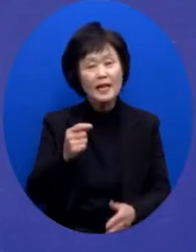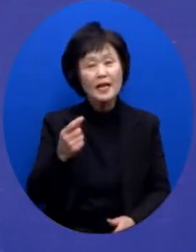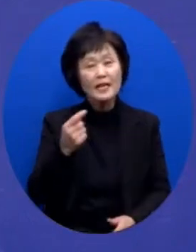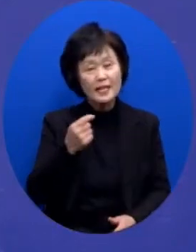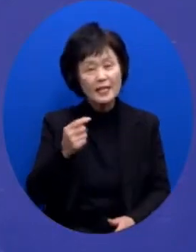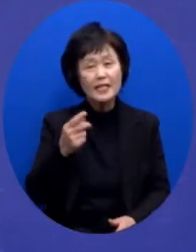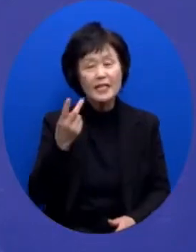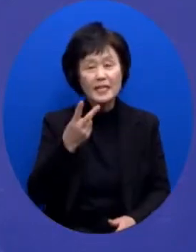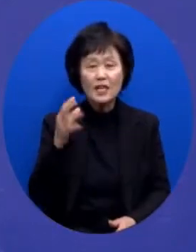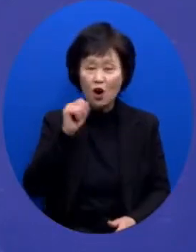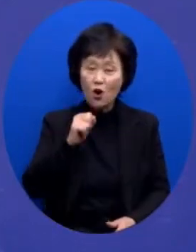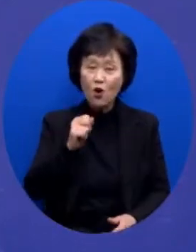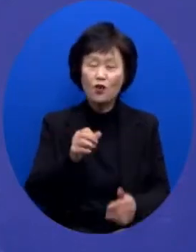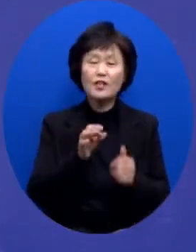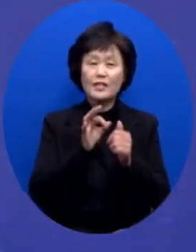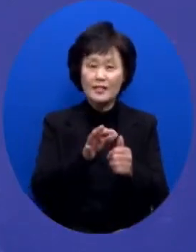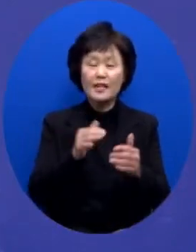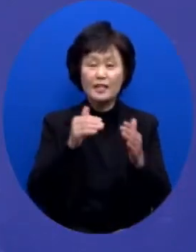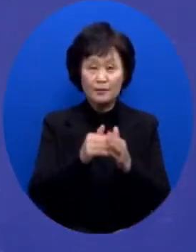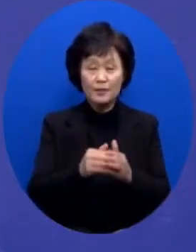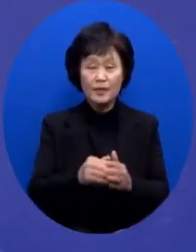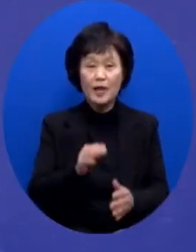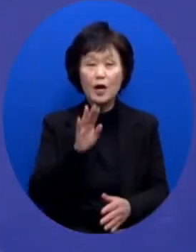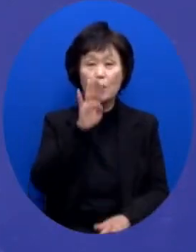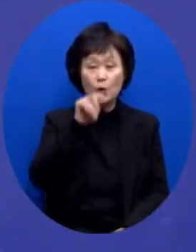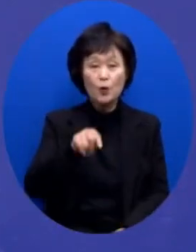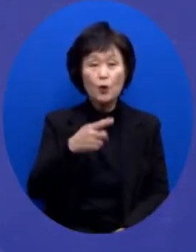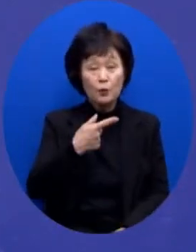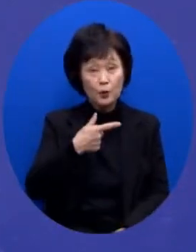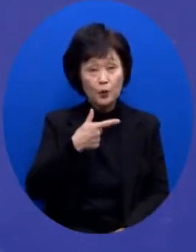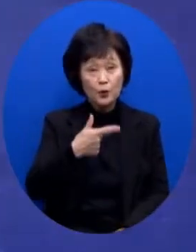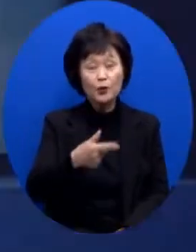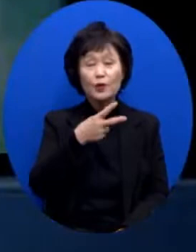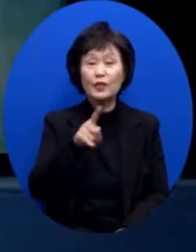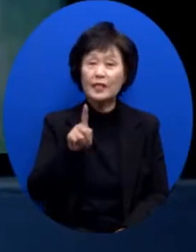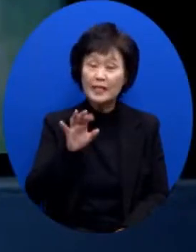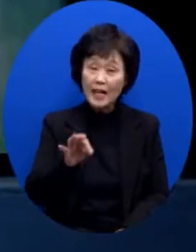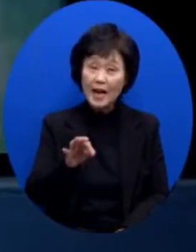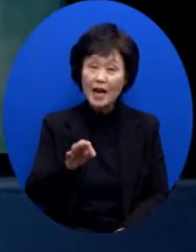분당 우리 교회가 오는 4월부터 분립 개척을 시작합니다.